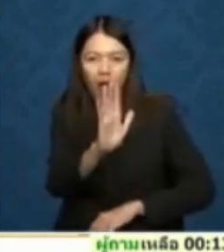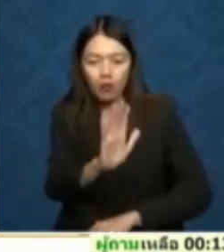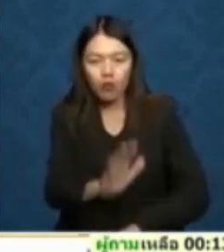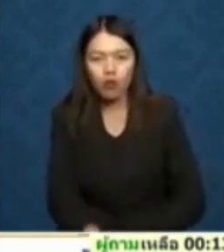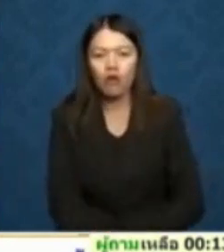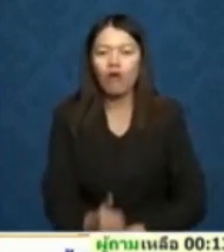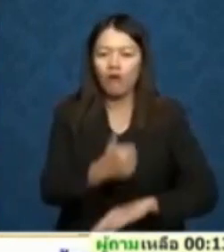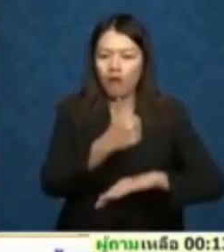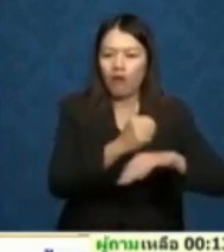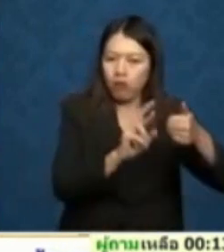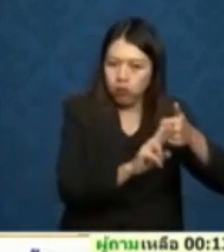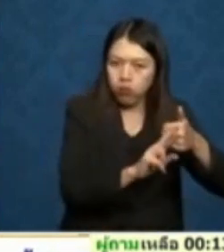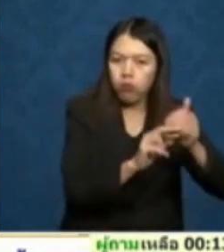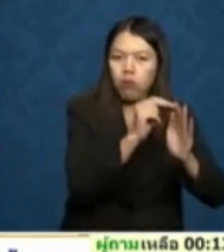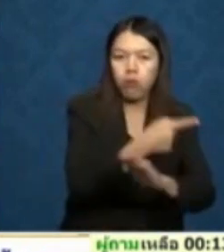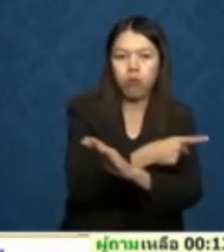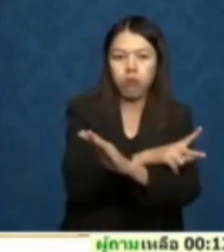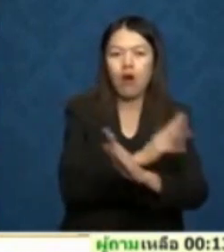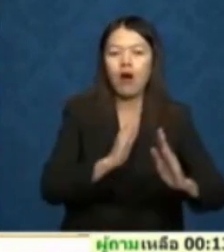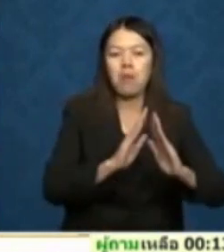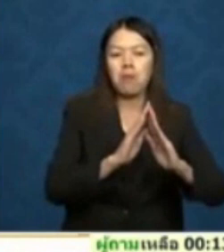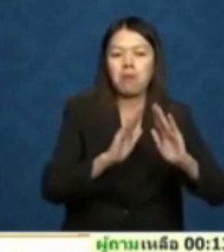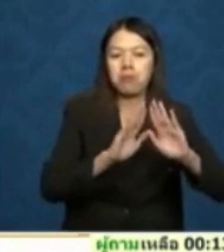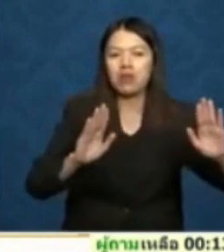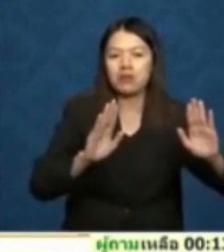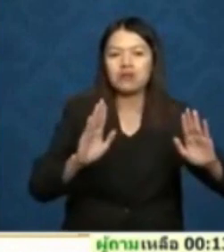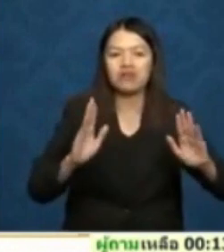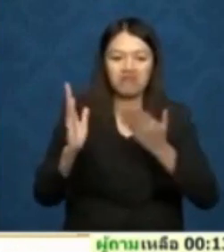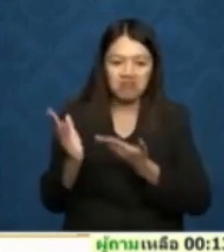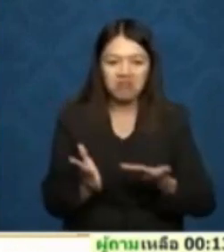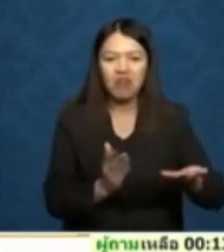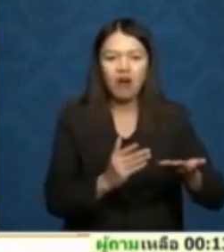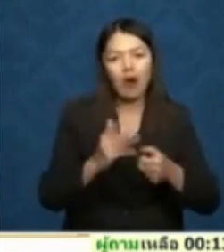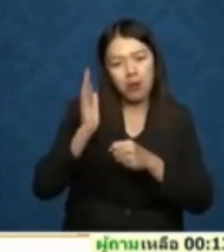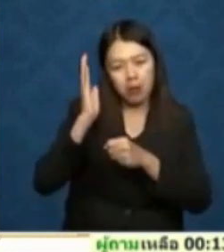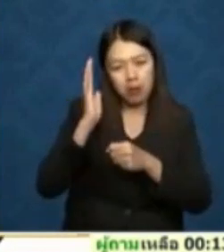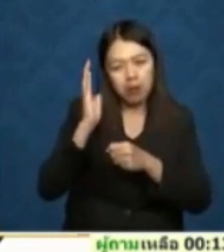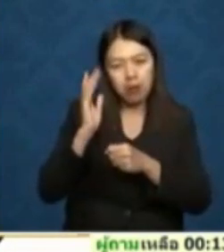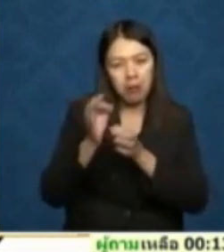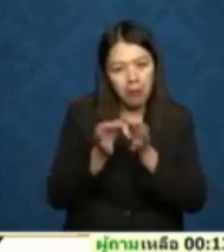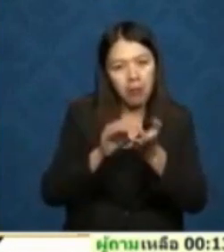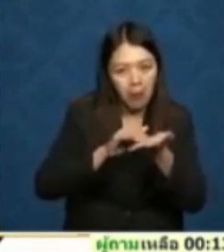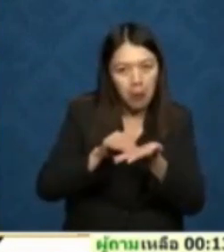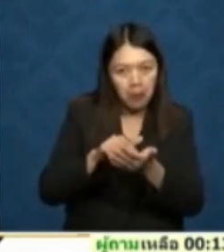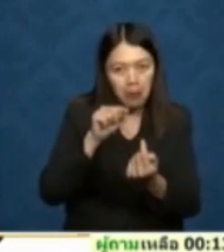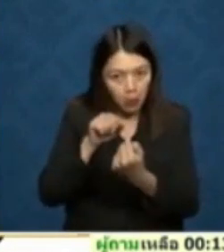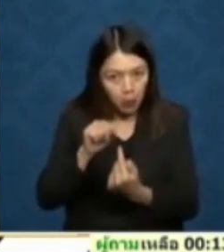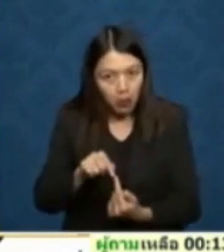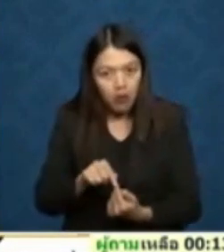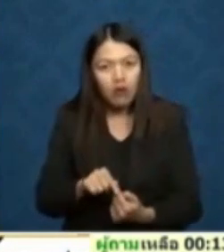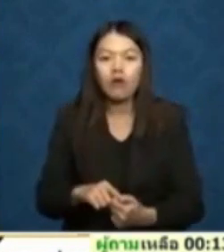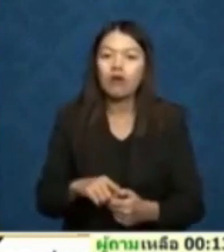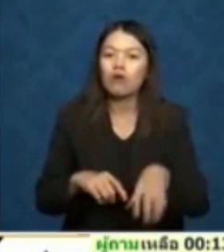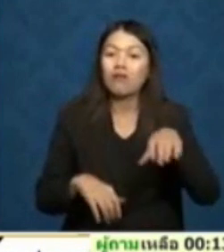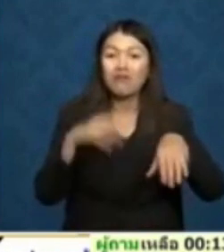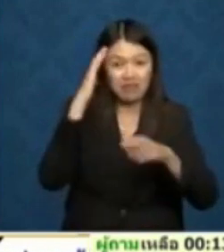ราชการจังหวัดภูเก็ตได้เปิดศาลกลางให้ผู้ต้องหามาแถลงข่าวขอโทษเหมาะสมหรือไม่ทั้งที่สามารถแถลงข่าวได้ที่ส